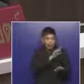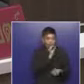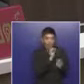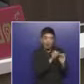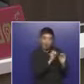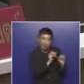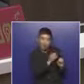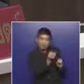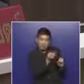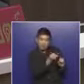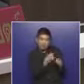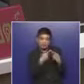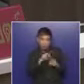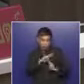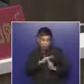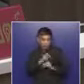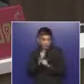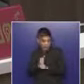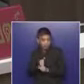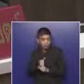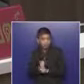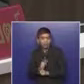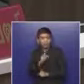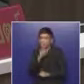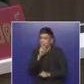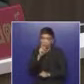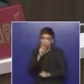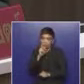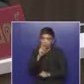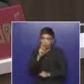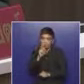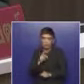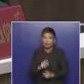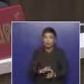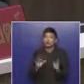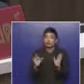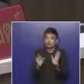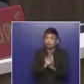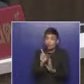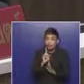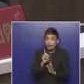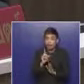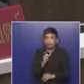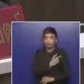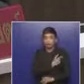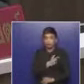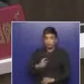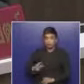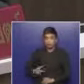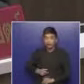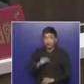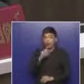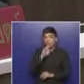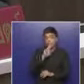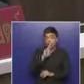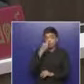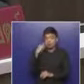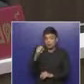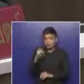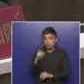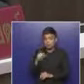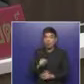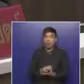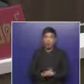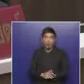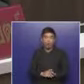แล้วอันสุดท้ายเราอยู่ในรัชกาลปัจจุบันท่านเน้นมากเรื่องจิตอาสาเมื่